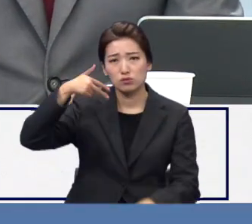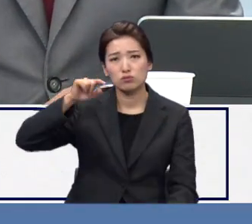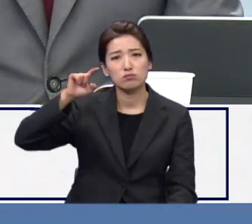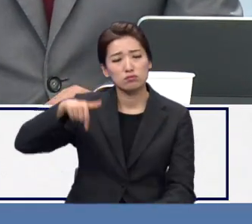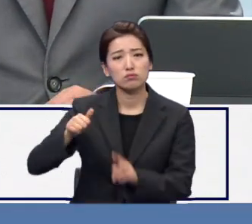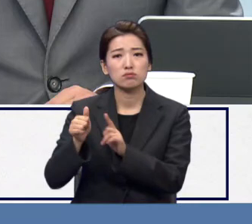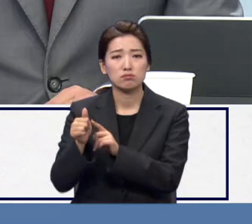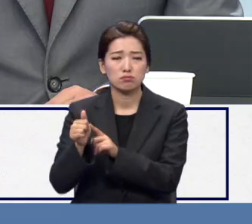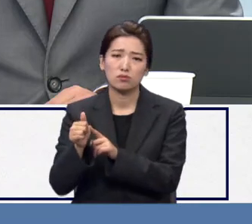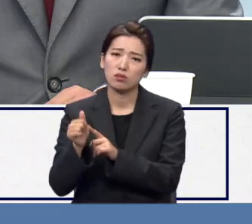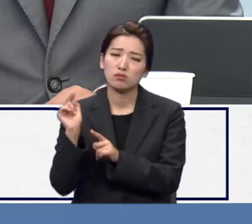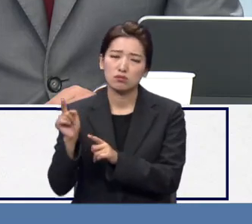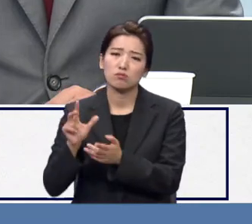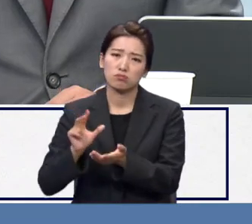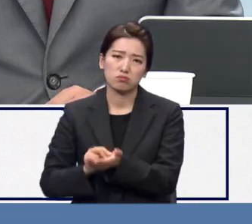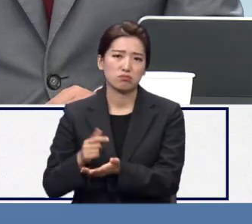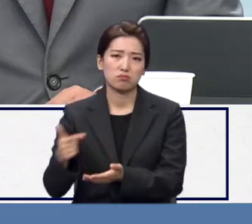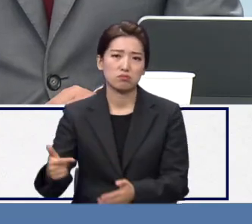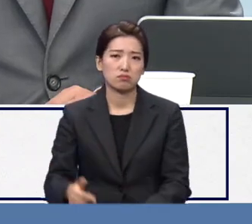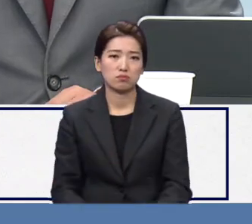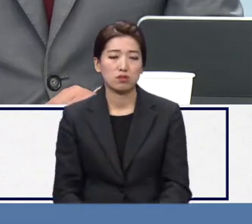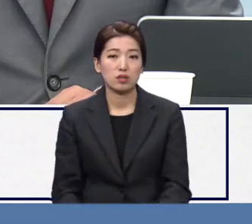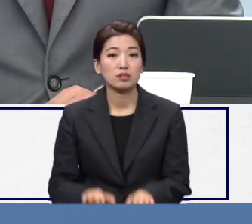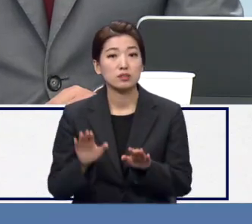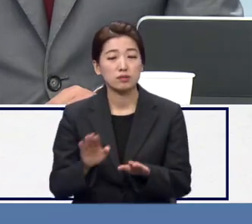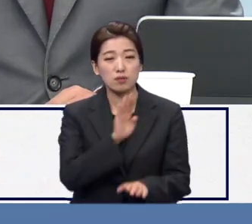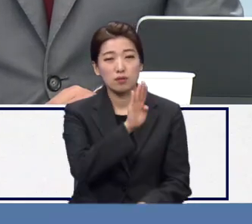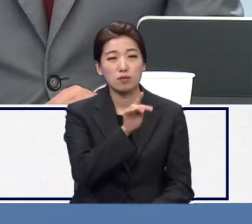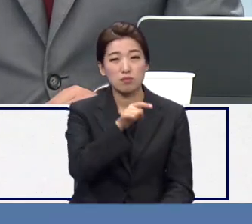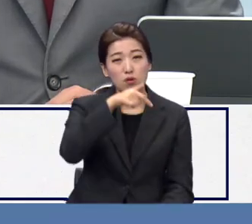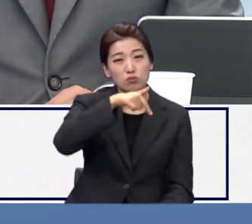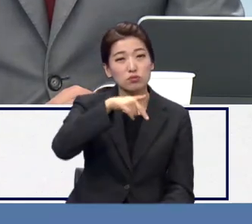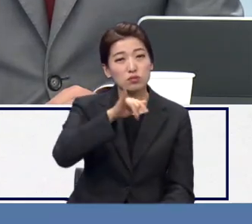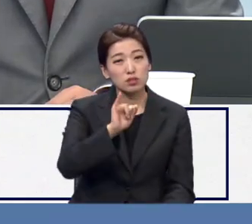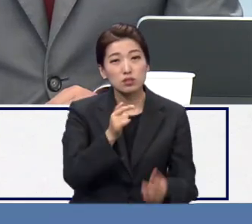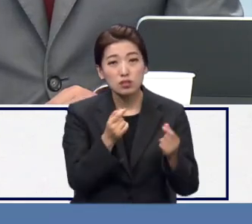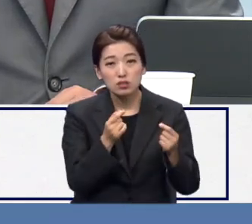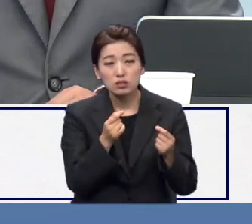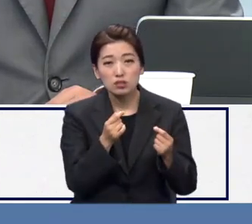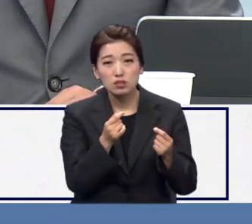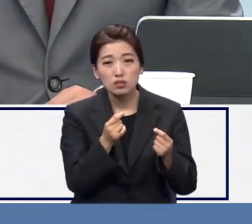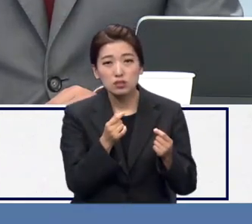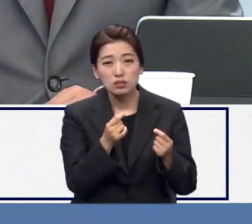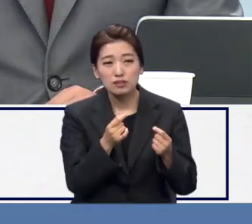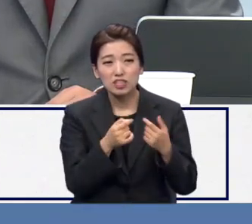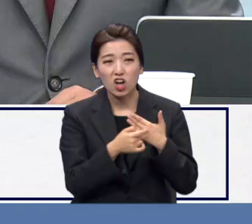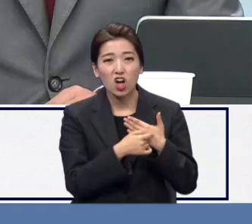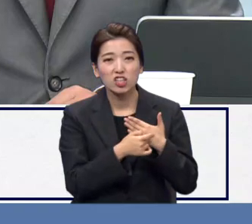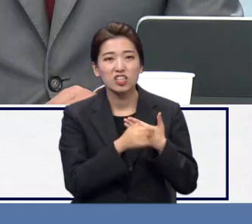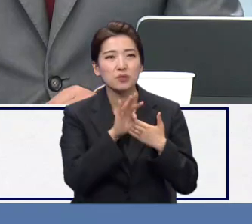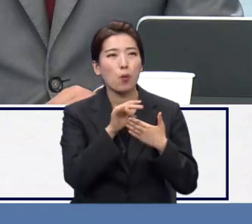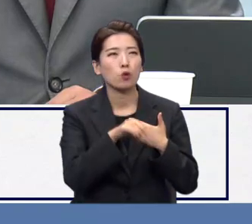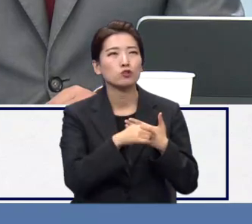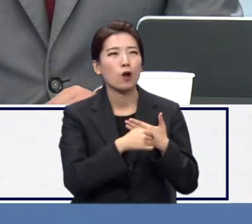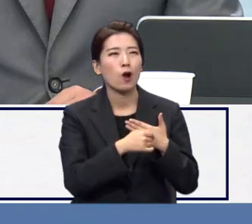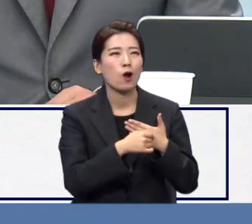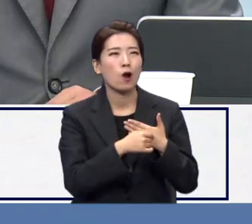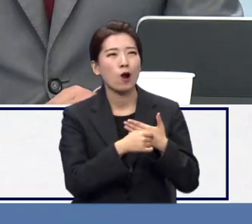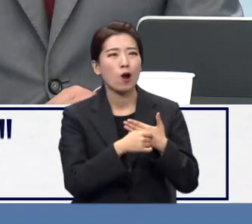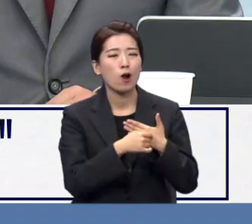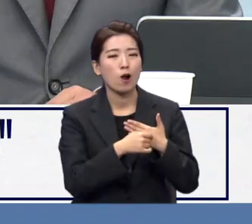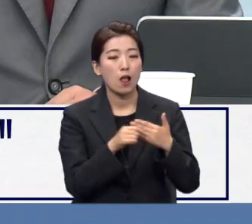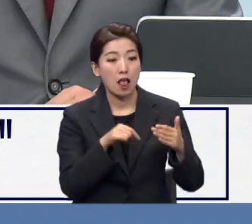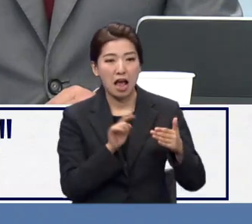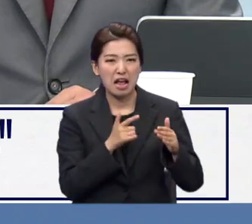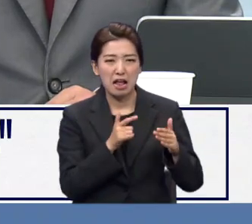보수만 얘기한다고 해도요 어 지금 실제로 그 이석표 도 지금 국민의 힘으로 들어온 거거든요